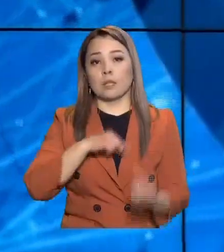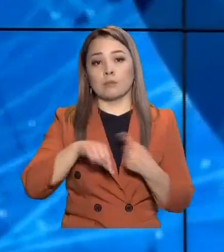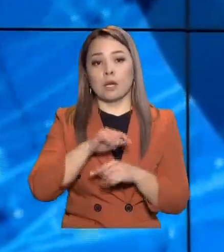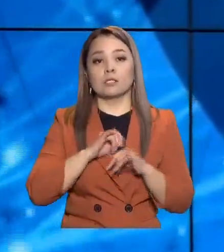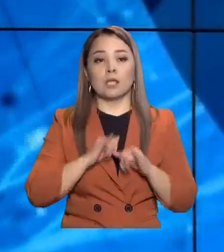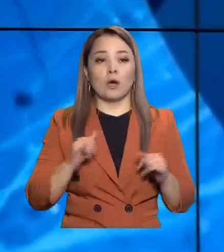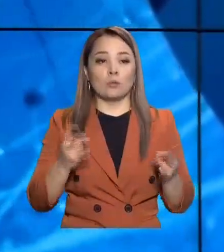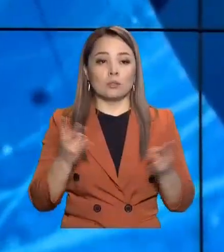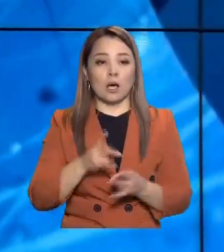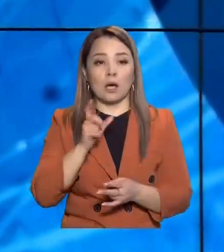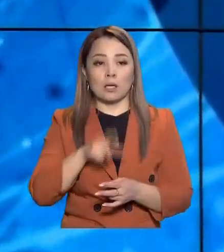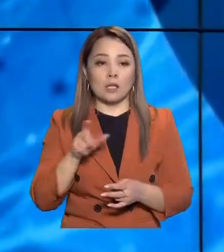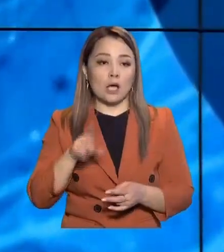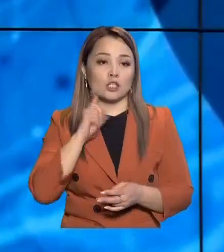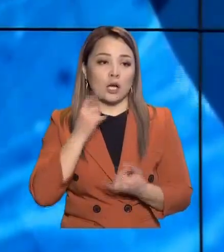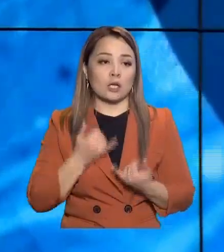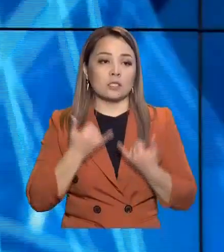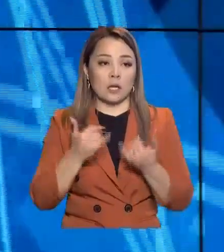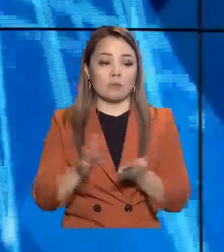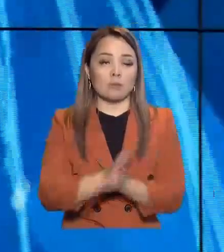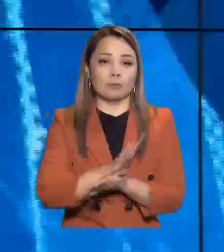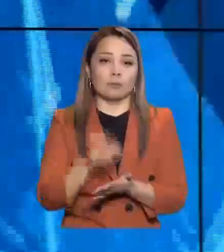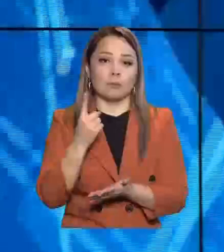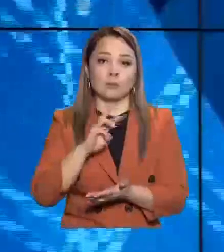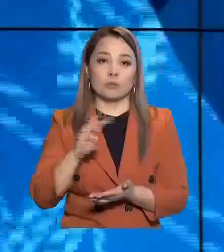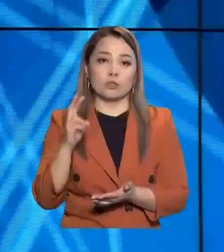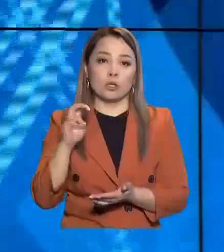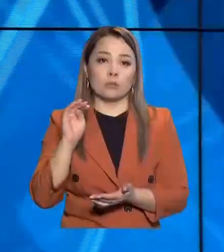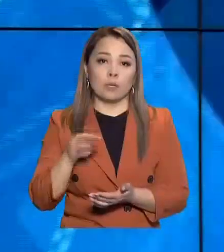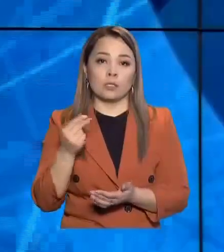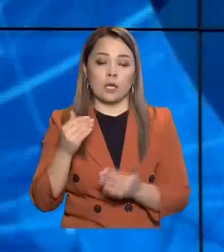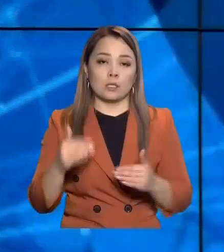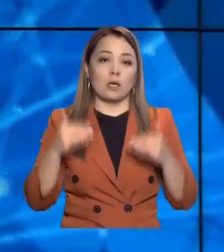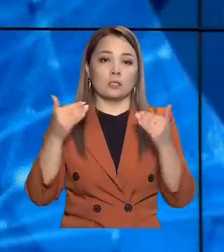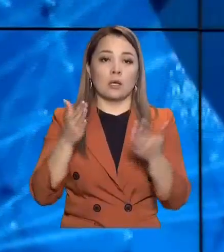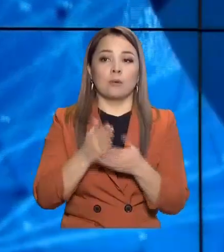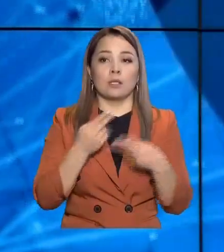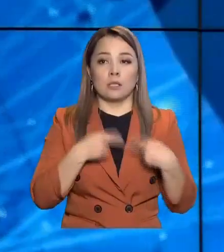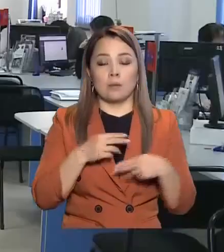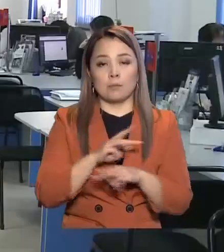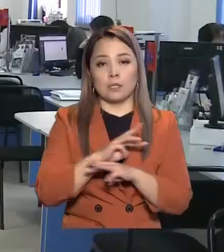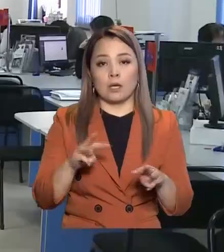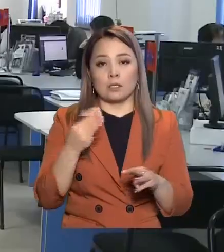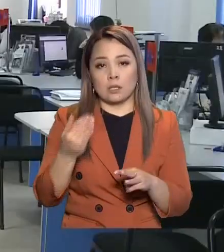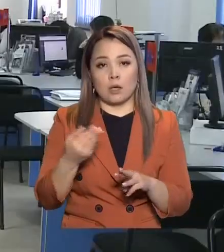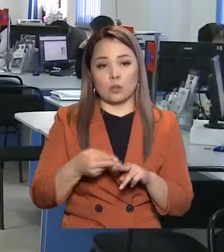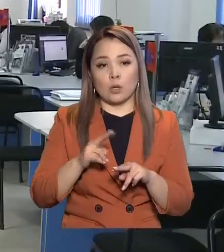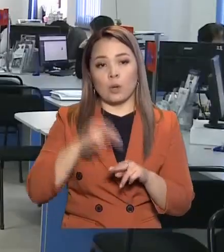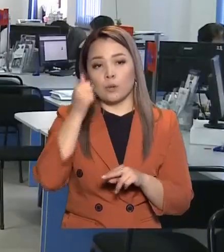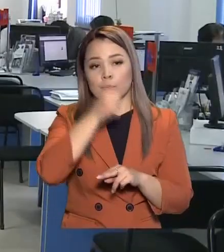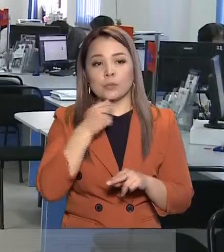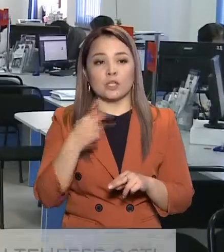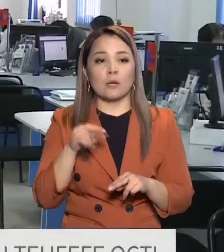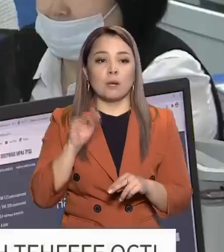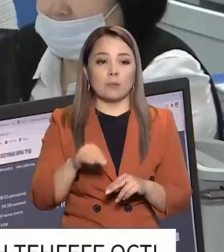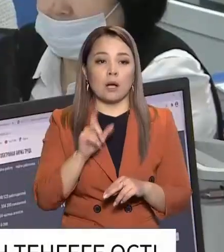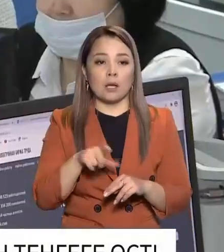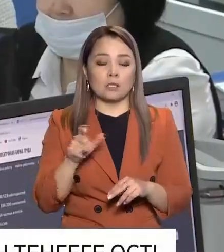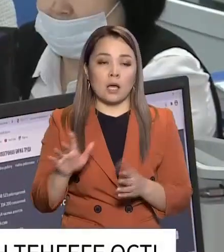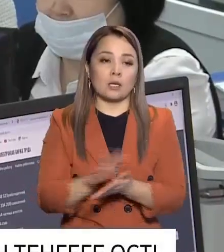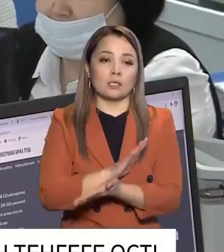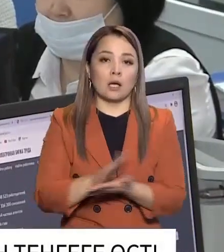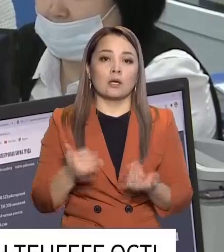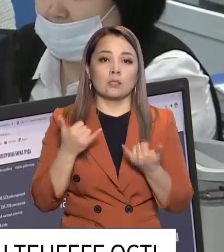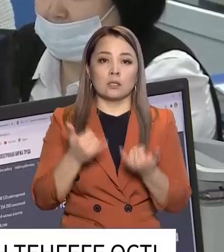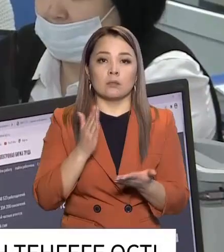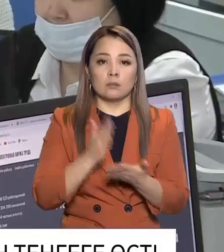дамыту үшін жастарға берілетін грант 1 миллион 200 мың теңгеге өсті. Еңбек министрлігі өкілдері биыл 20 мың адамға грант